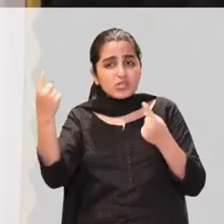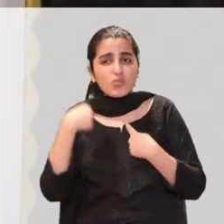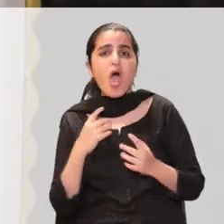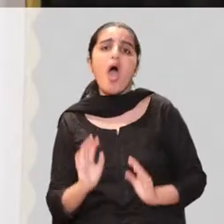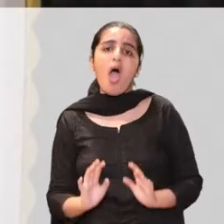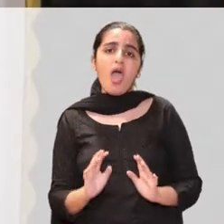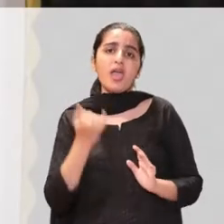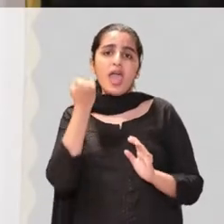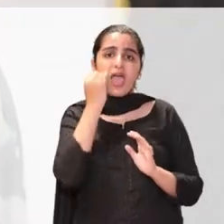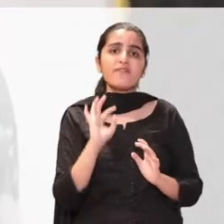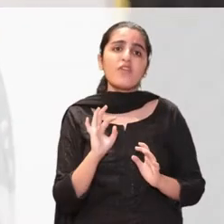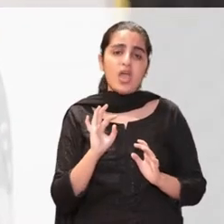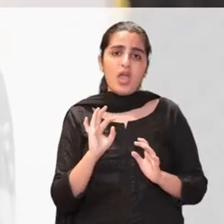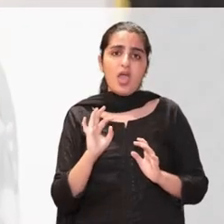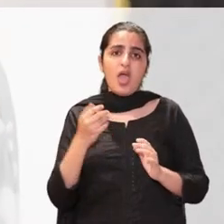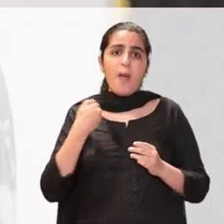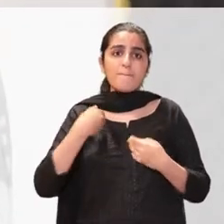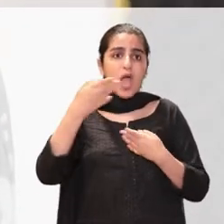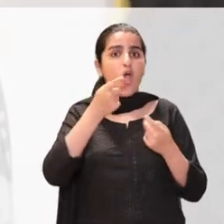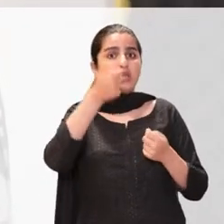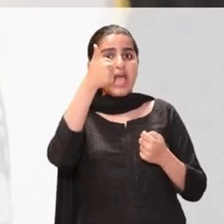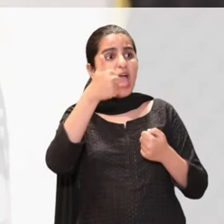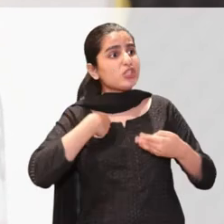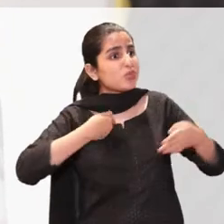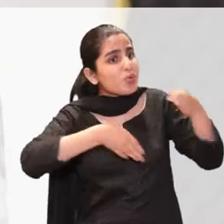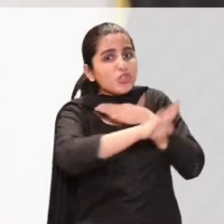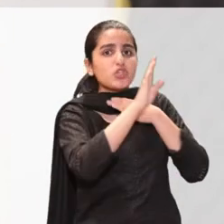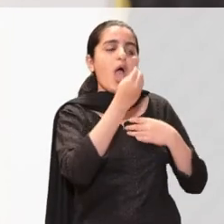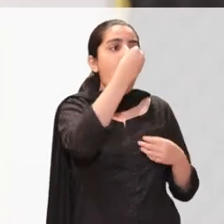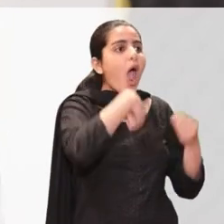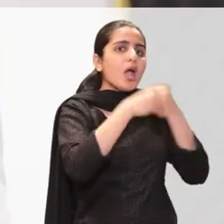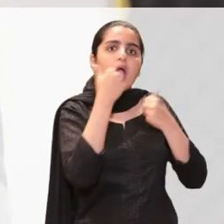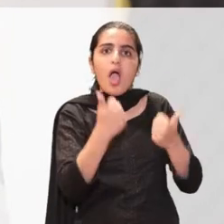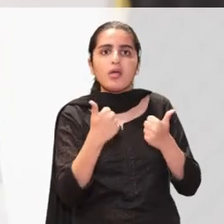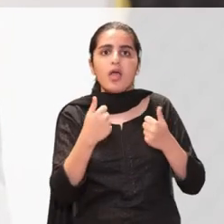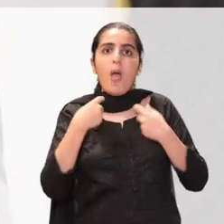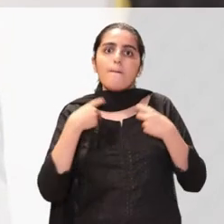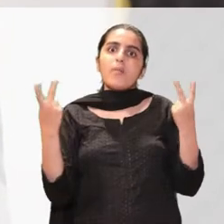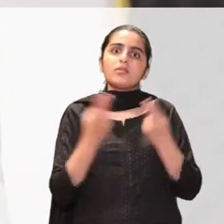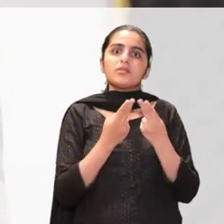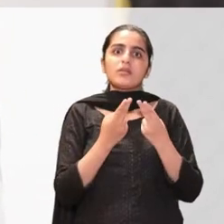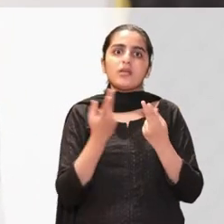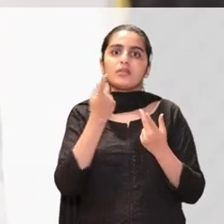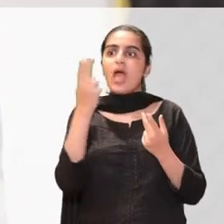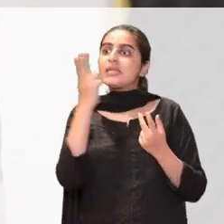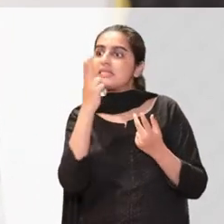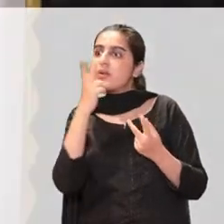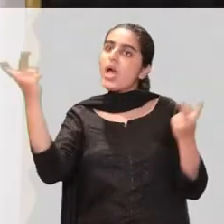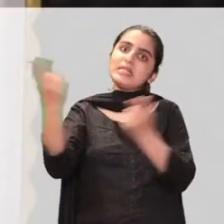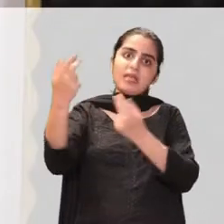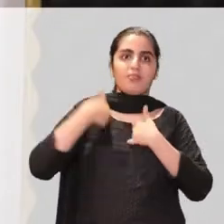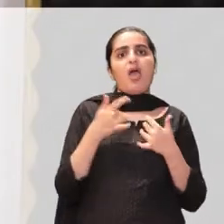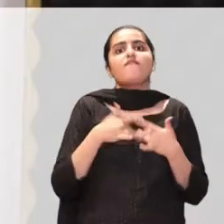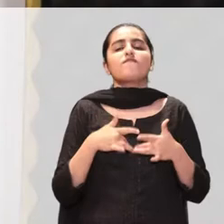खाना खाती हैं और एक और पसंद आई लव पास्ता शीघ्र लेकिन आई डोंट लाइक कमेंट आप सब